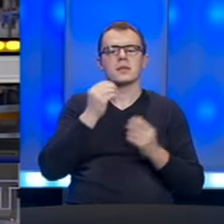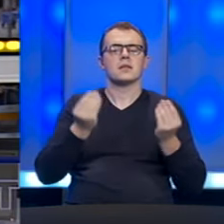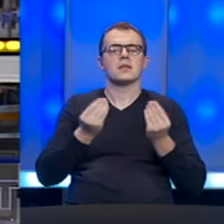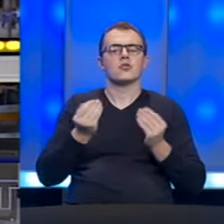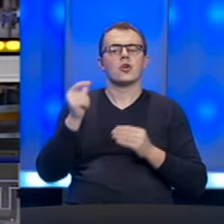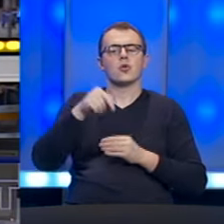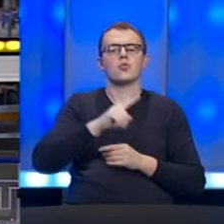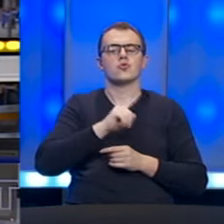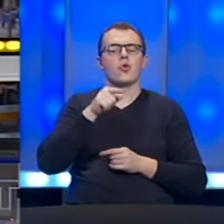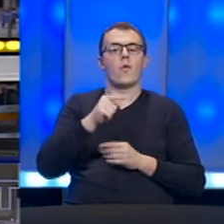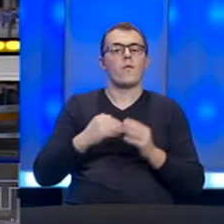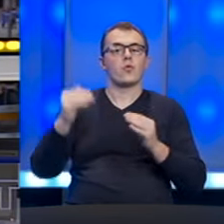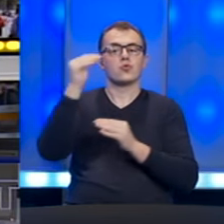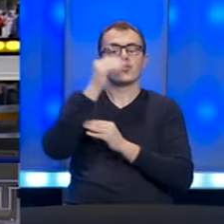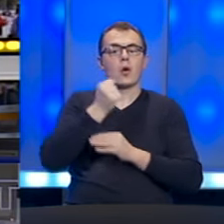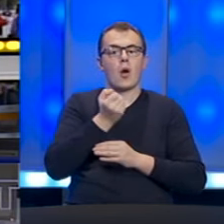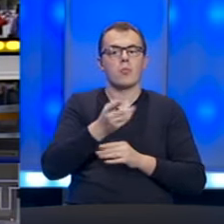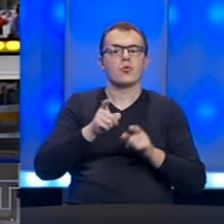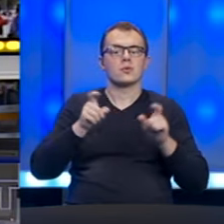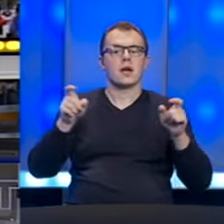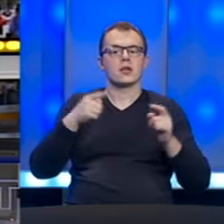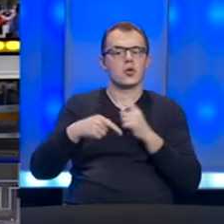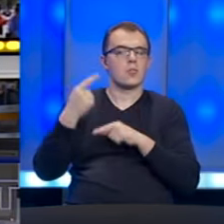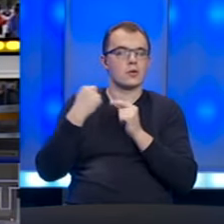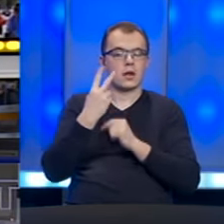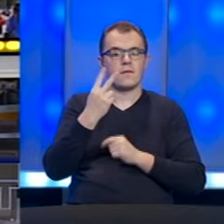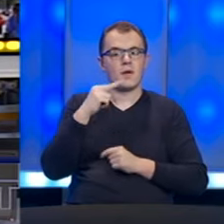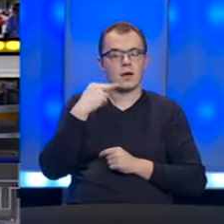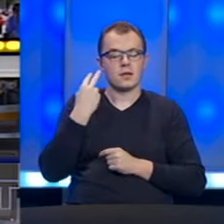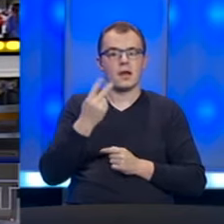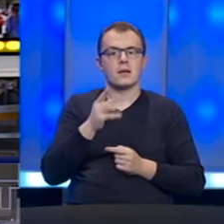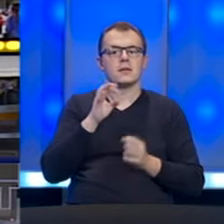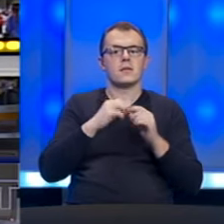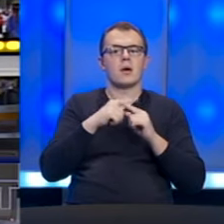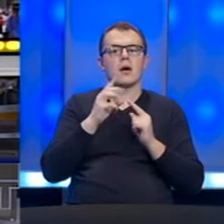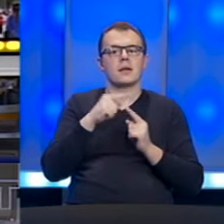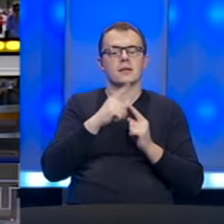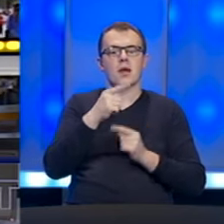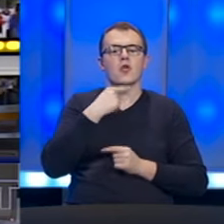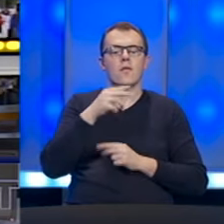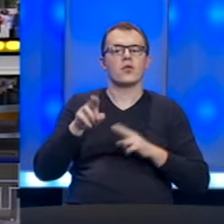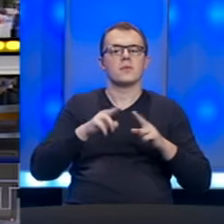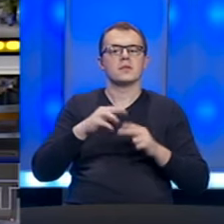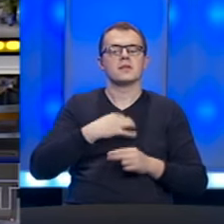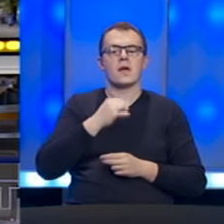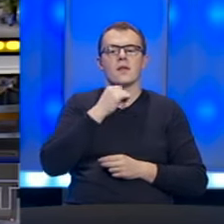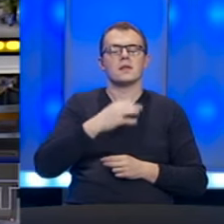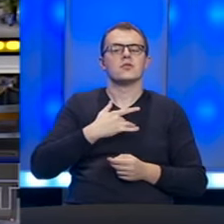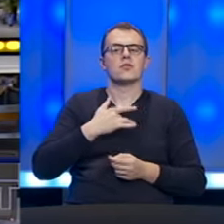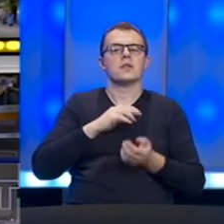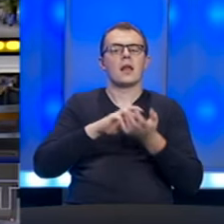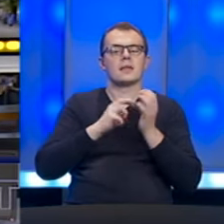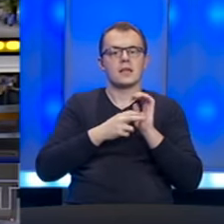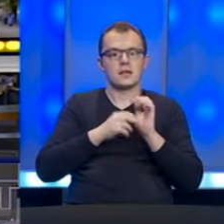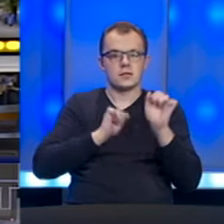došlo do ovolikog skoka u broju zaraženih u protekla 2 dana, za BHRT je govorio ministar zdravlja i socijalne zaštite